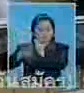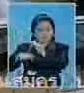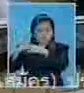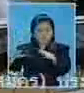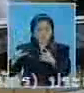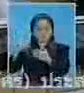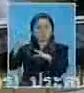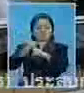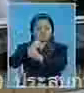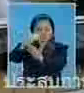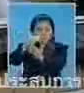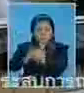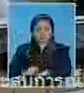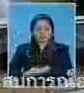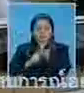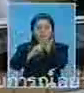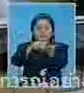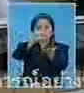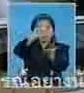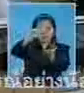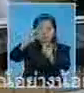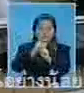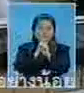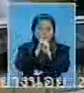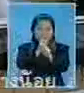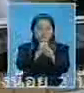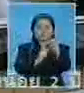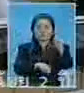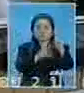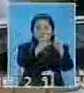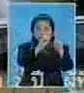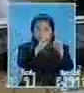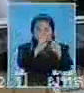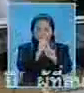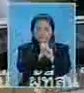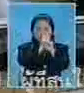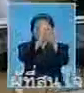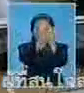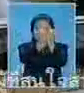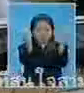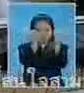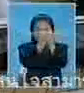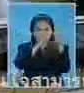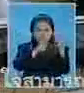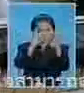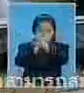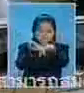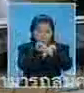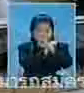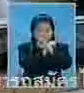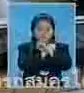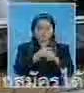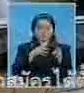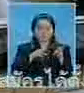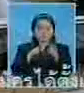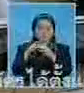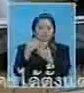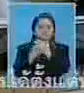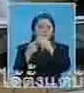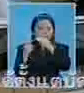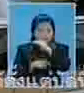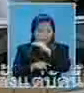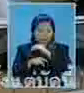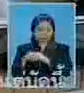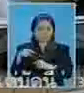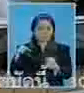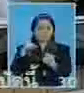ฒิสภาตามมาตรา54แห่งพระราชบัญญัติรัฐธรรมนูญว่าโดยการป้องกันและปราบปรามการทุจริต2542ต่อไปนั่นก็คือเรื่อง